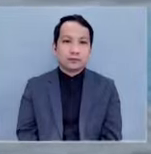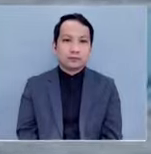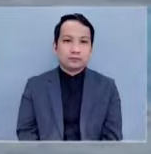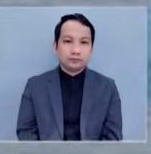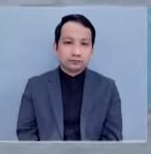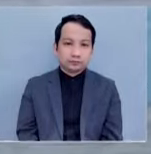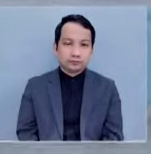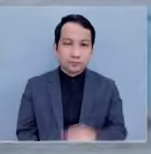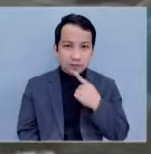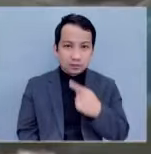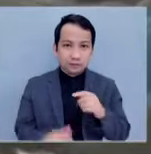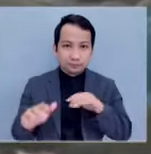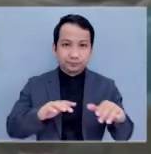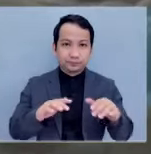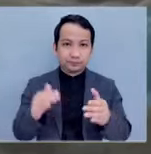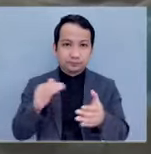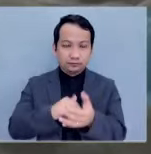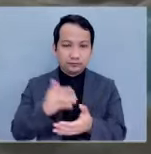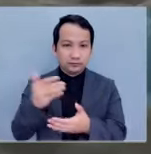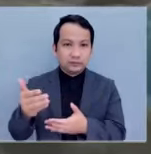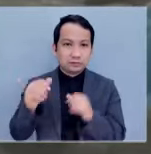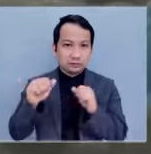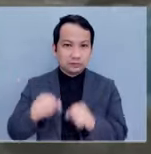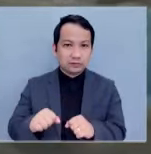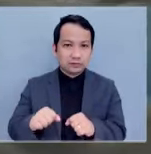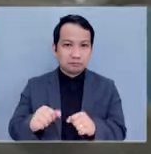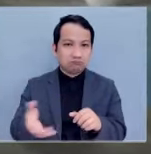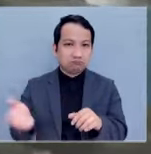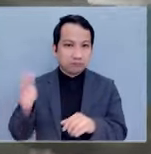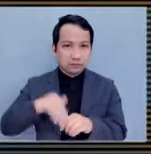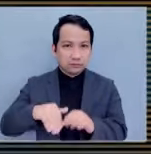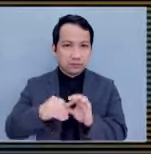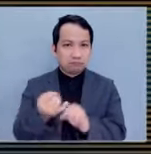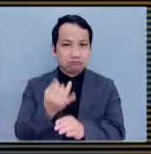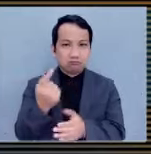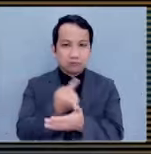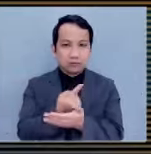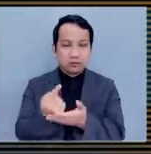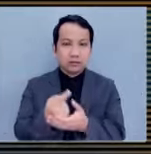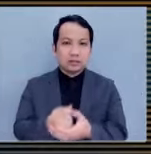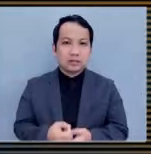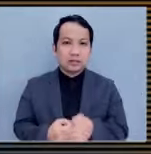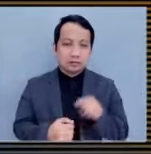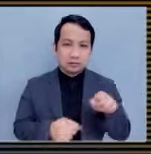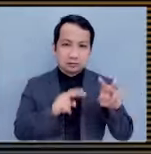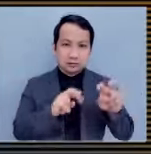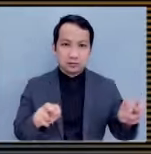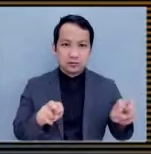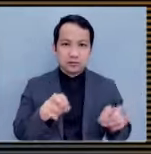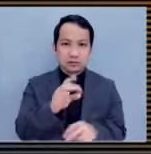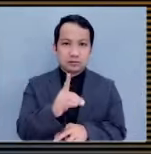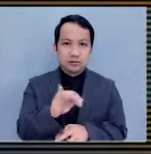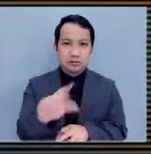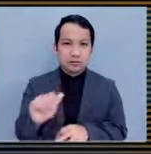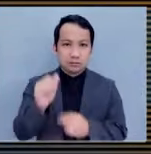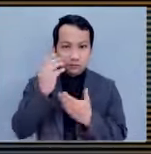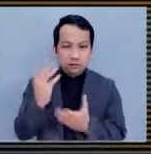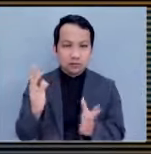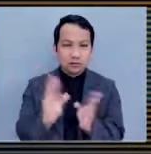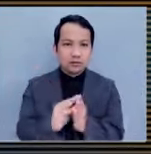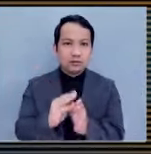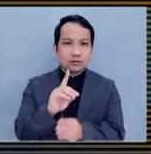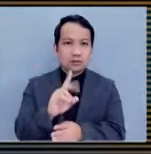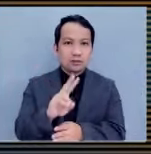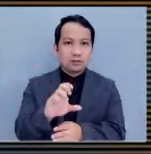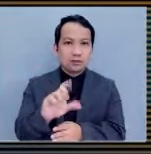malalakas pang aftershocks na posible raw abutin pa ng ilang linggo. Ayon naman kay Foreign Affairs Undersecretary Eduardo de Vega,